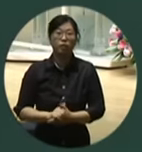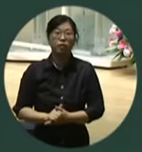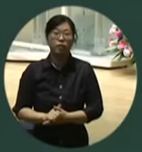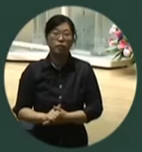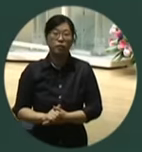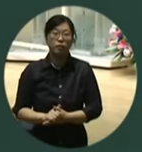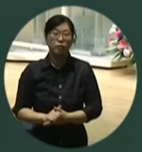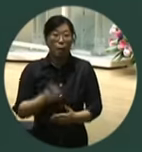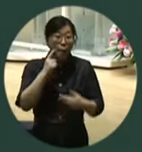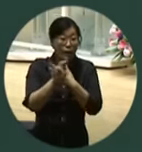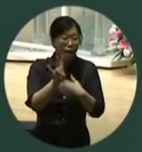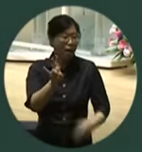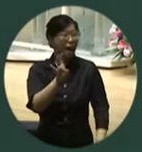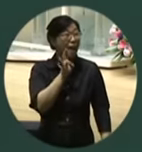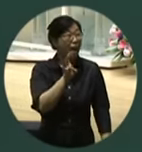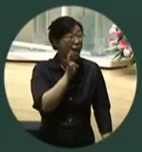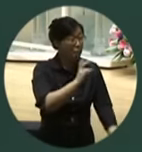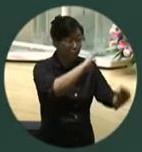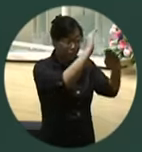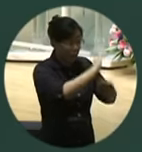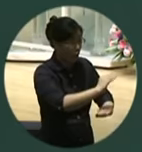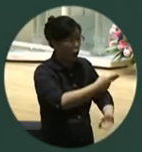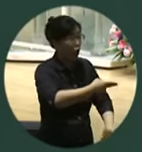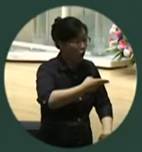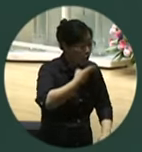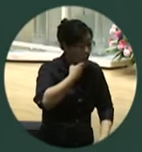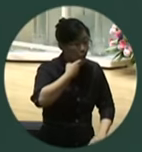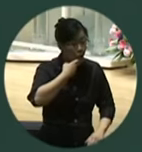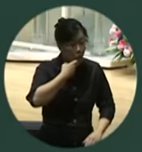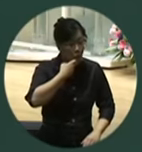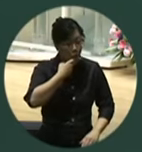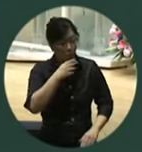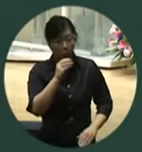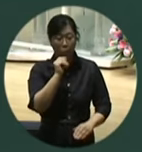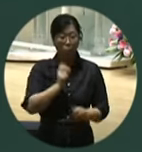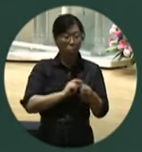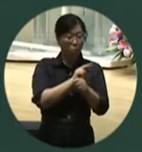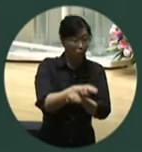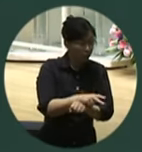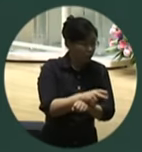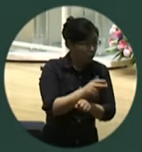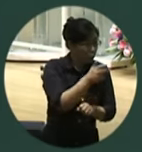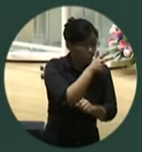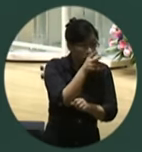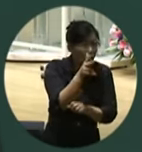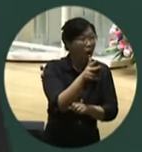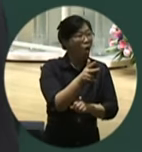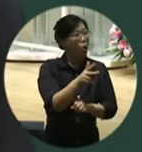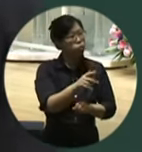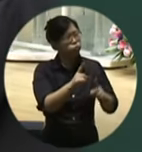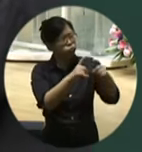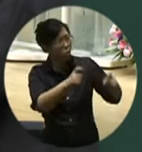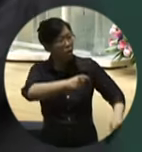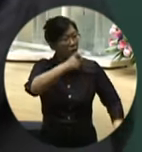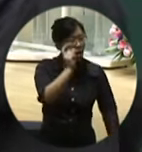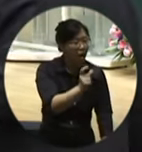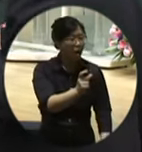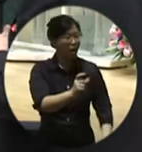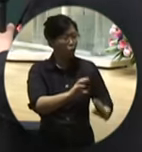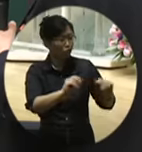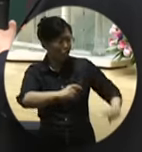와서 보니까 성이 있고 아주 강한 군인들이 있고 이기만 얘기할 겁니다. I think about it. If Rahab did not tell them that, then the spies